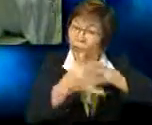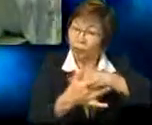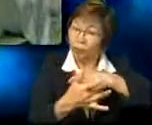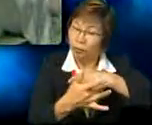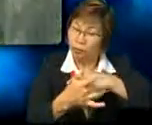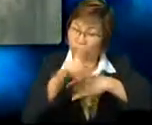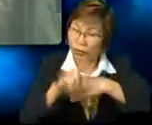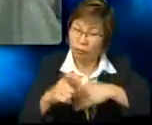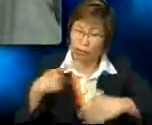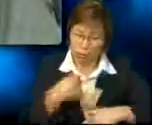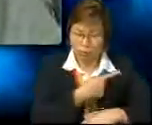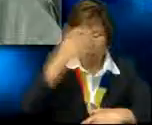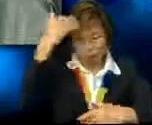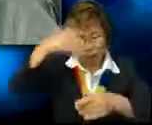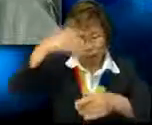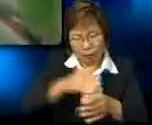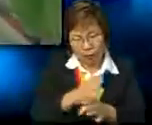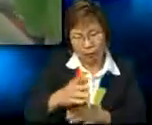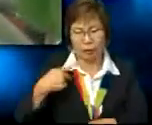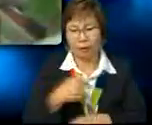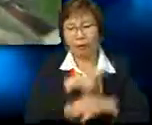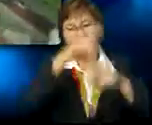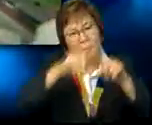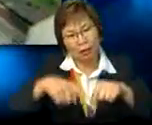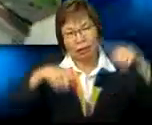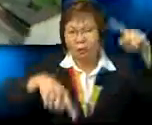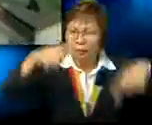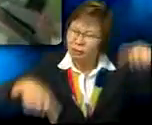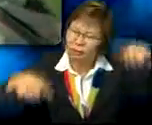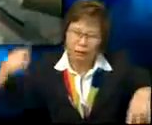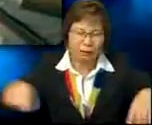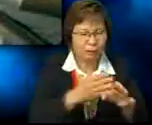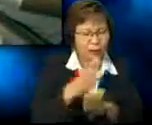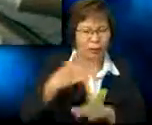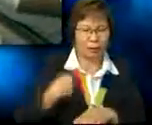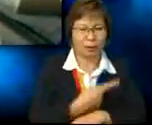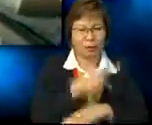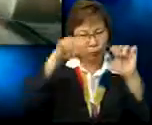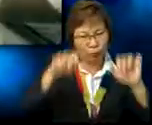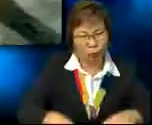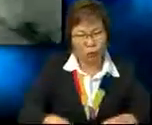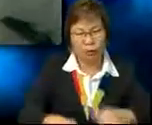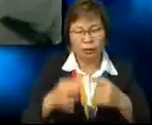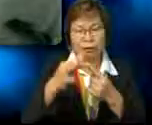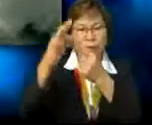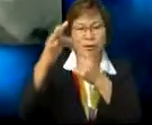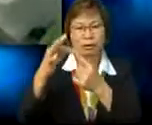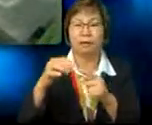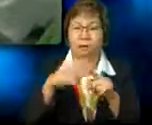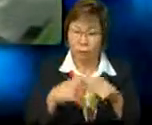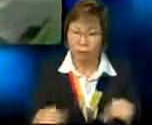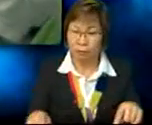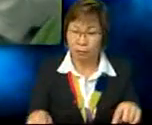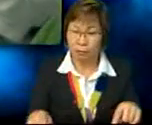patut kita tahu dalam bidang kita lah. Ada bagai-bagai bidang di mana kita boleh specialize,